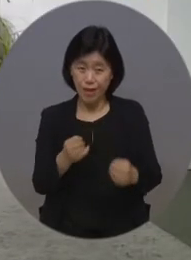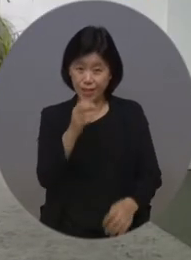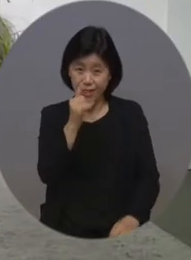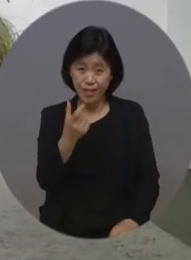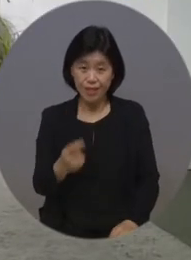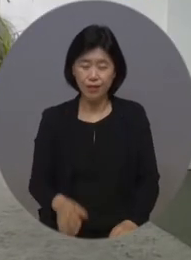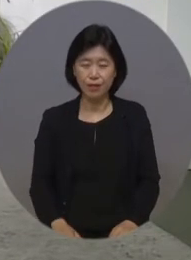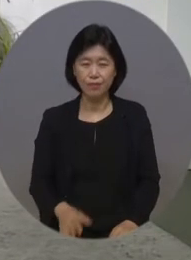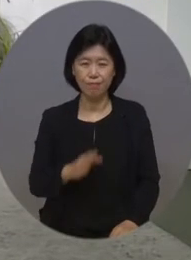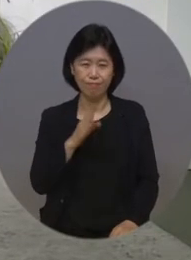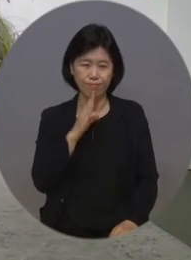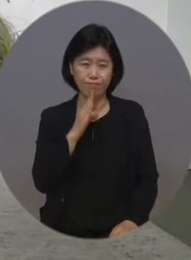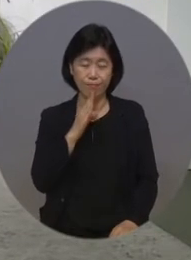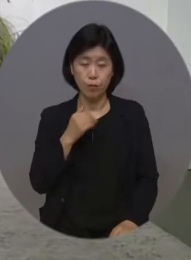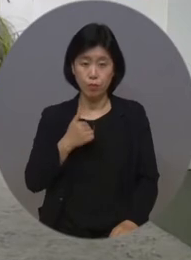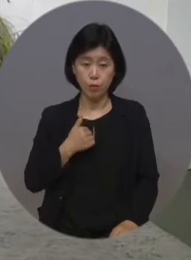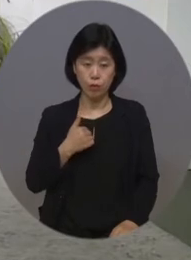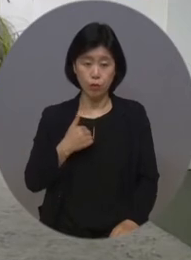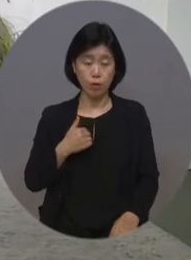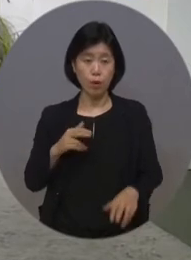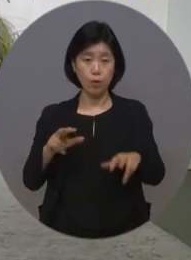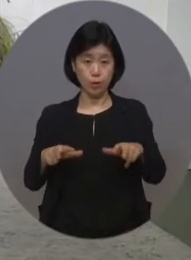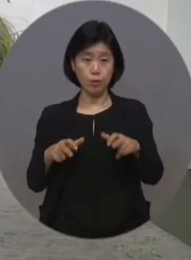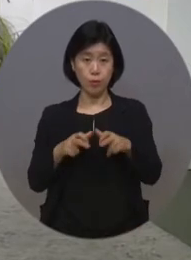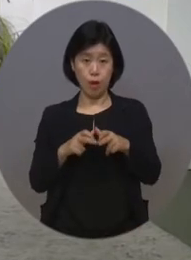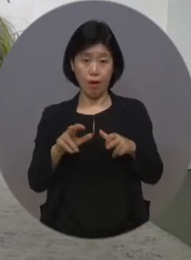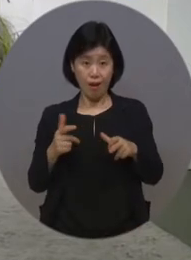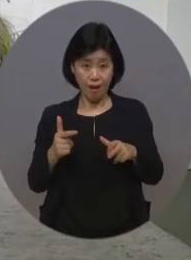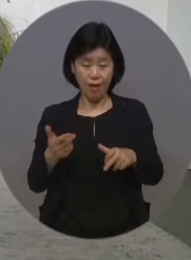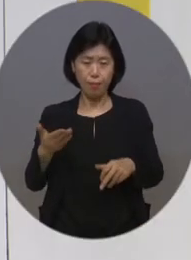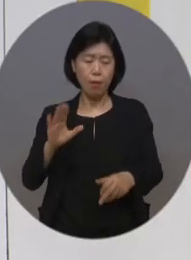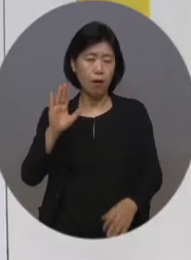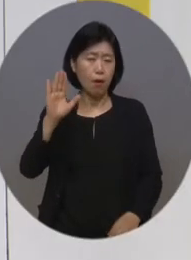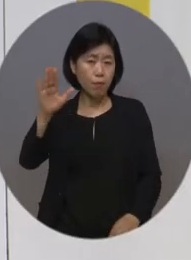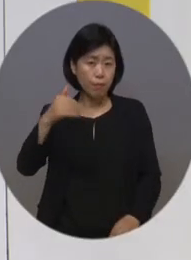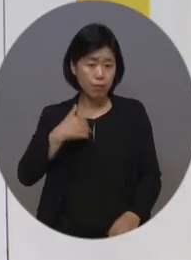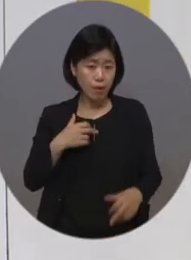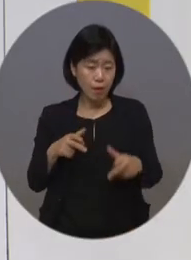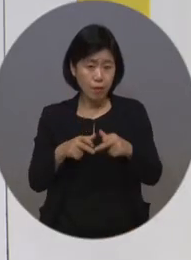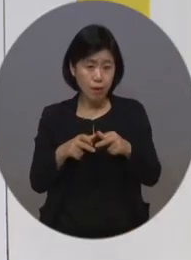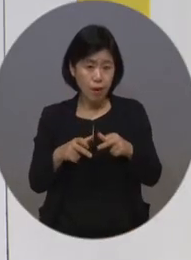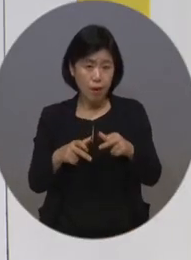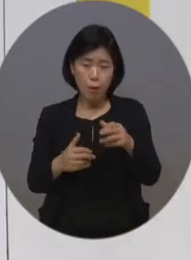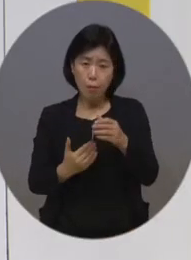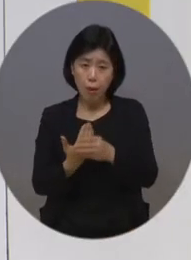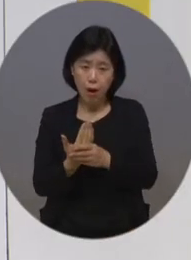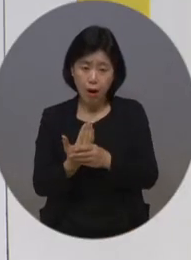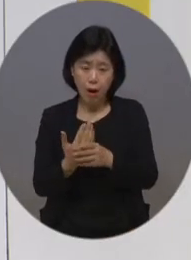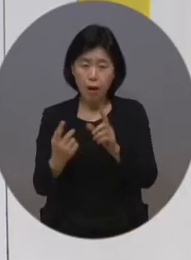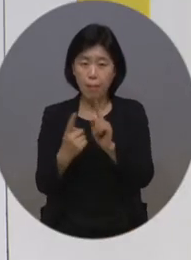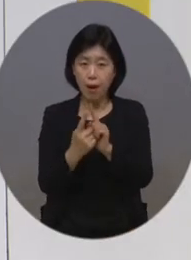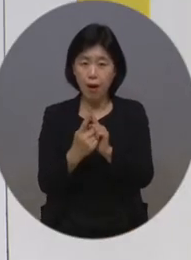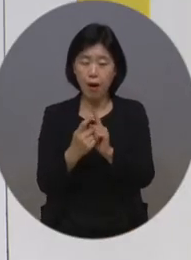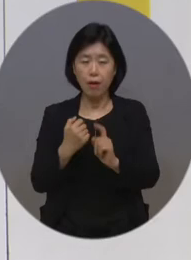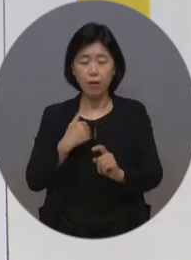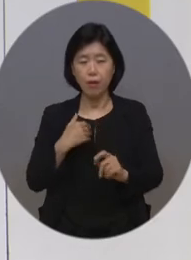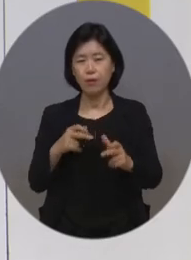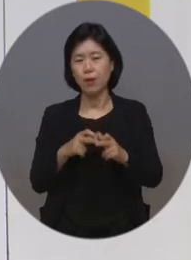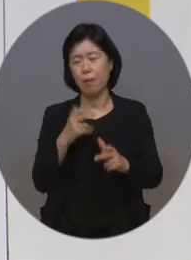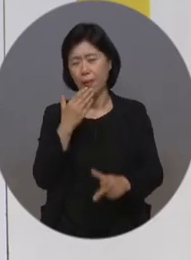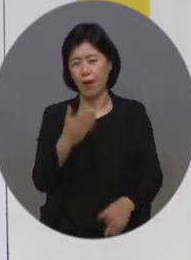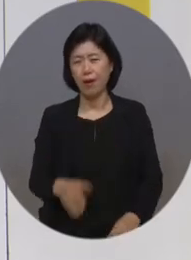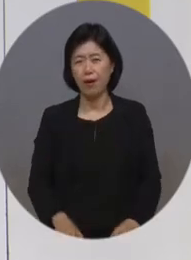언제든지 사고로 돈 집 내가 장애인이 될 수가 있거든요 예 저야 작은 사고였지만 교토 갈 거지 뭐 얼마나